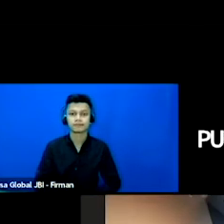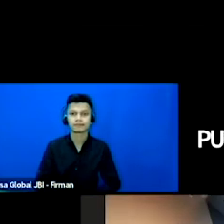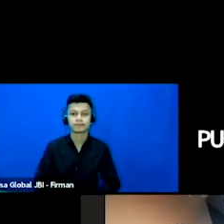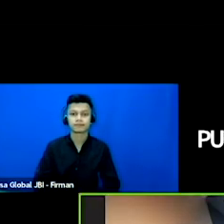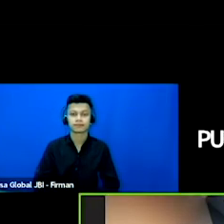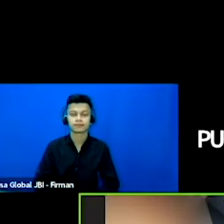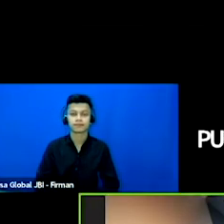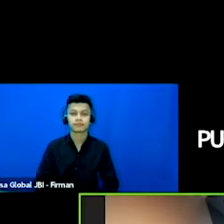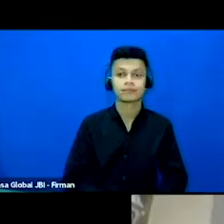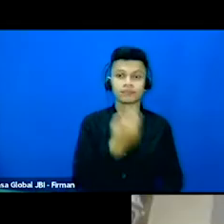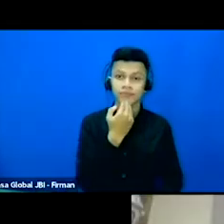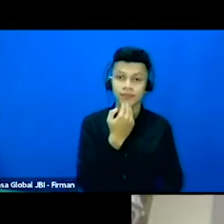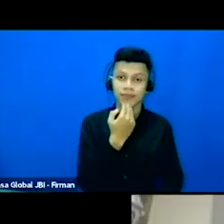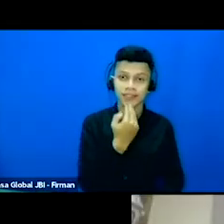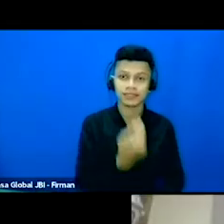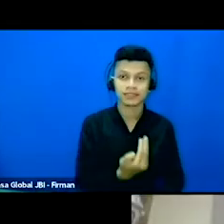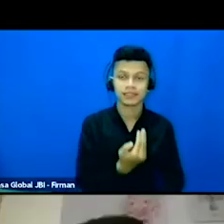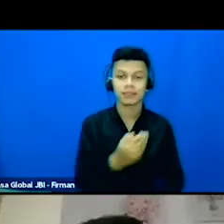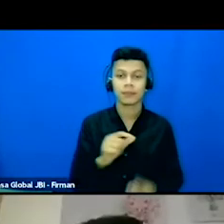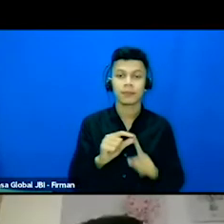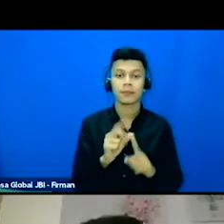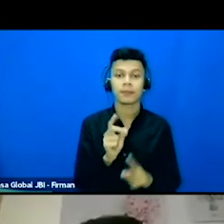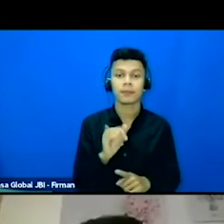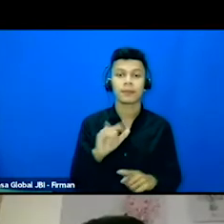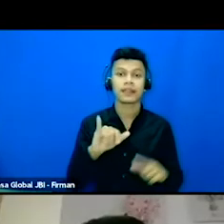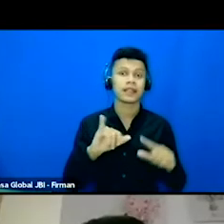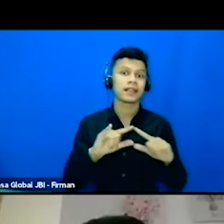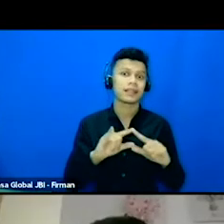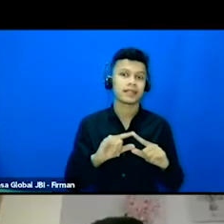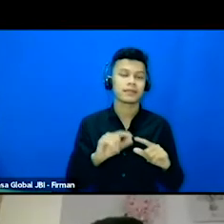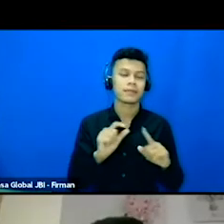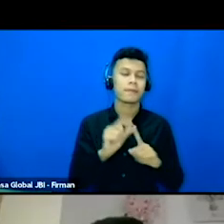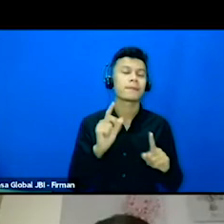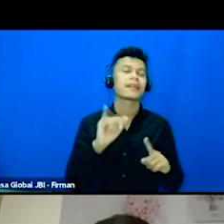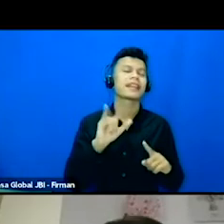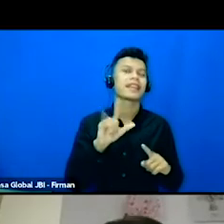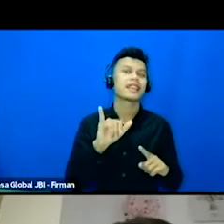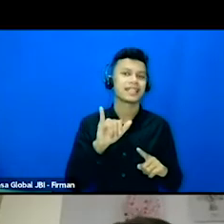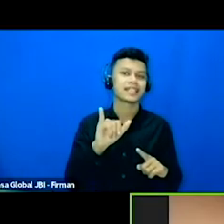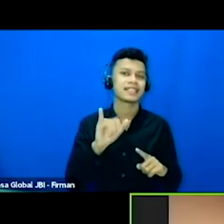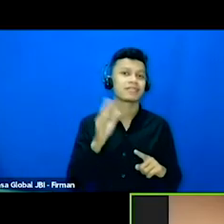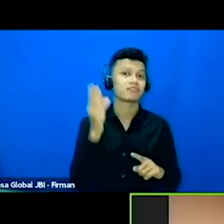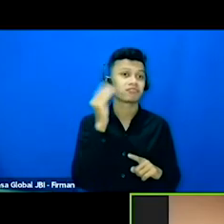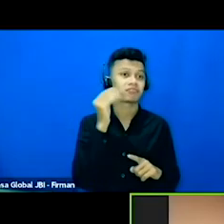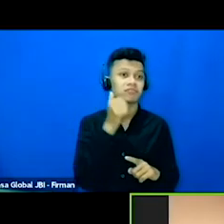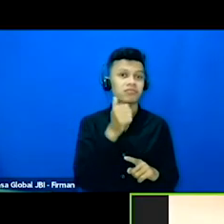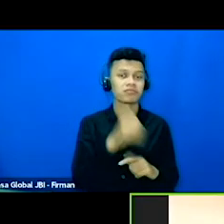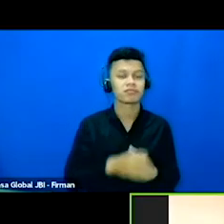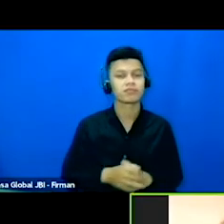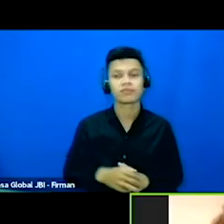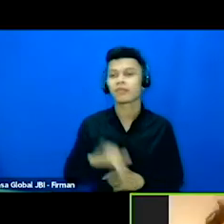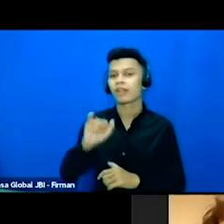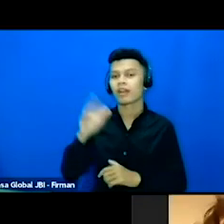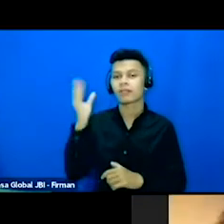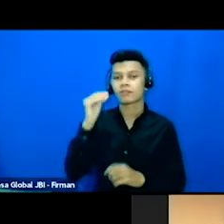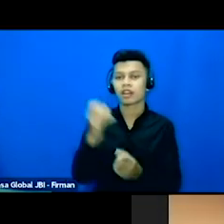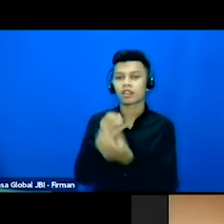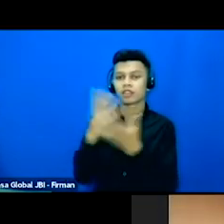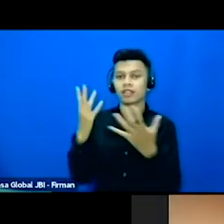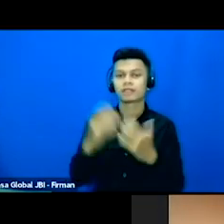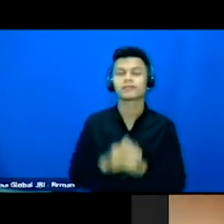Terima kasih Terima kasih Mbak Prilly suara saya terdengar terdengar jelas tak